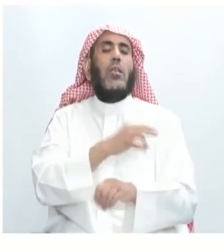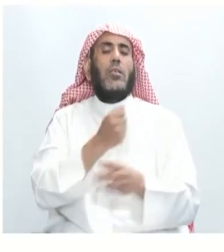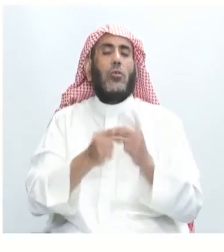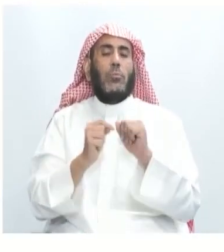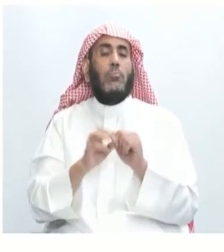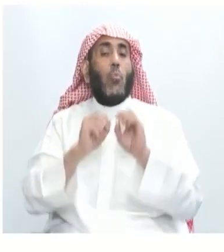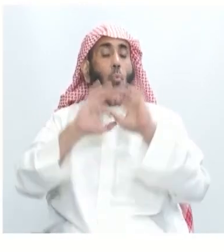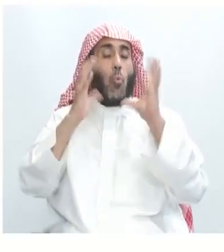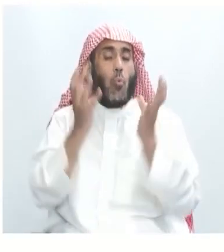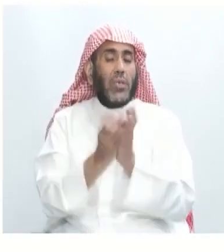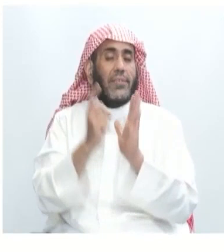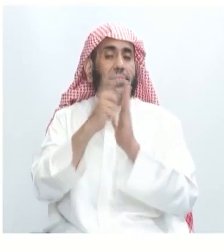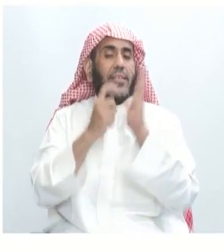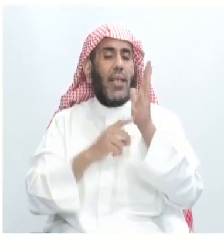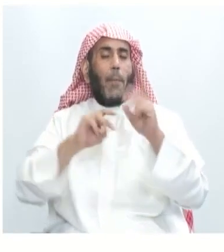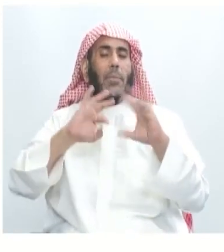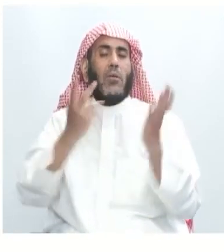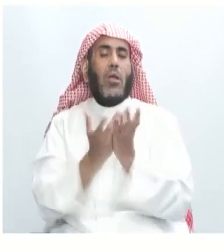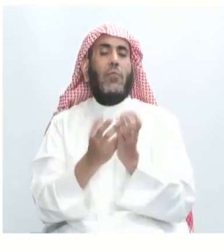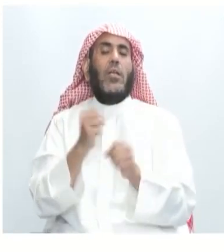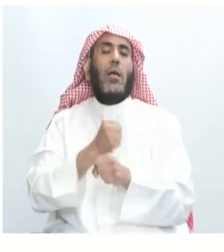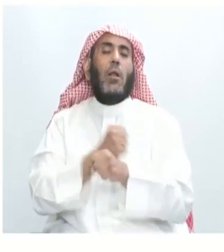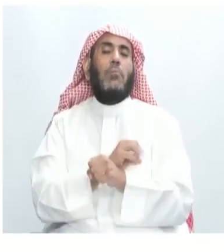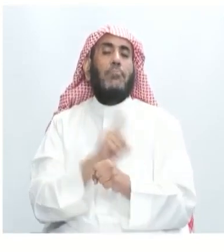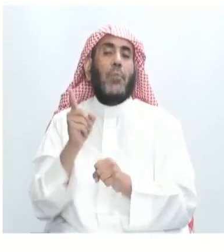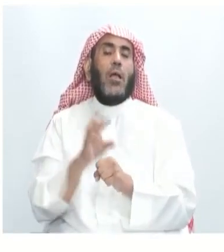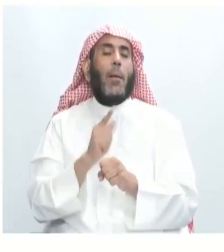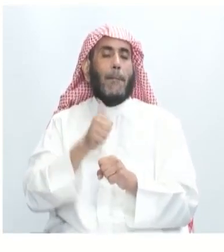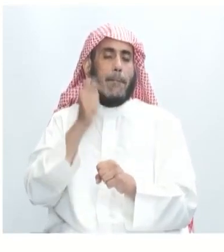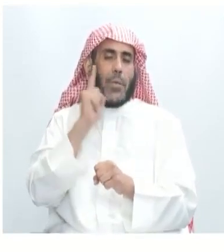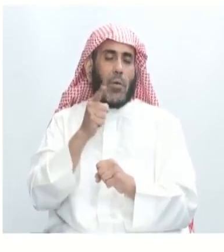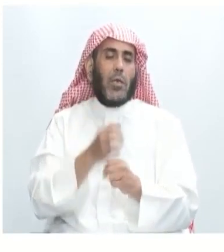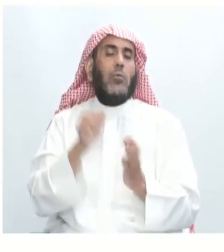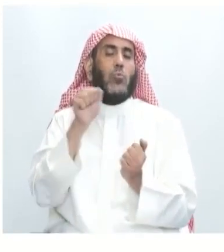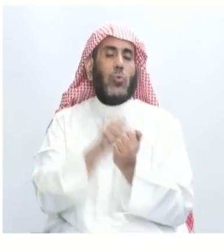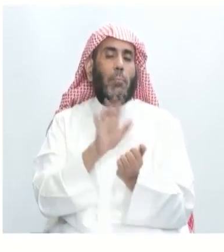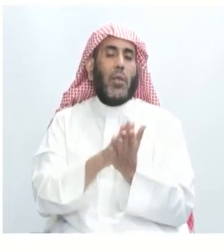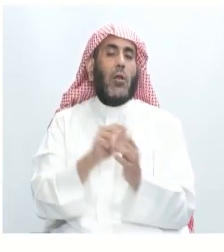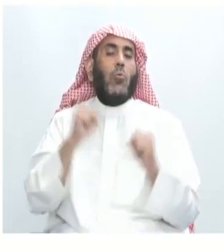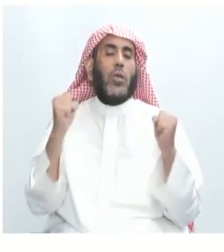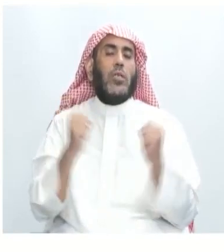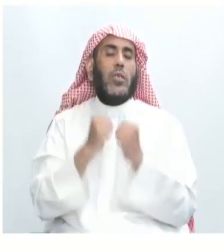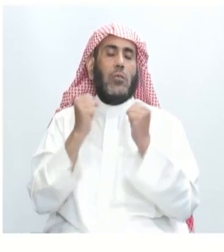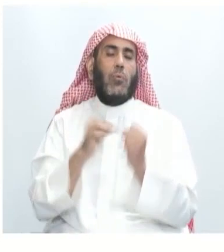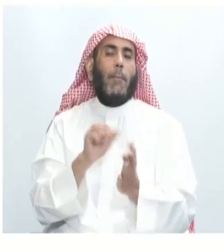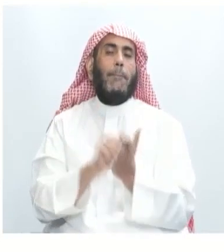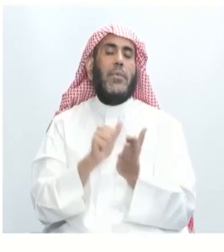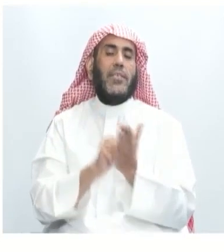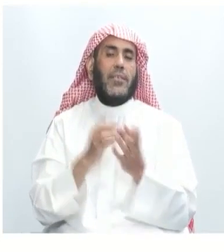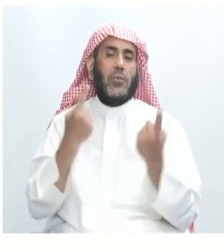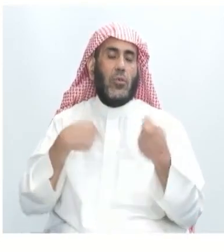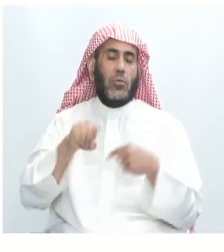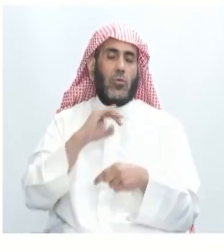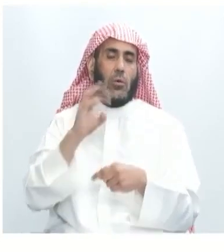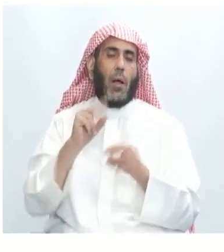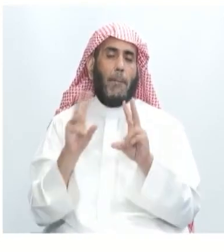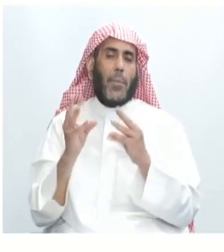يقول وصف نظام الاشياء وكيفيه عملها وهذا ايضا بامكانك ان تطبق ذلك وهو نشاط منزلي ونحن سنجيب عن